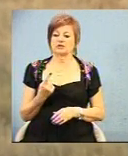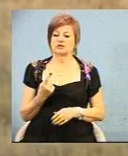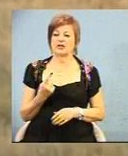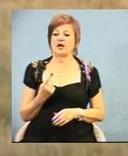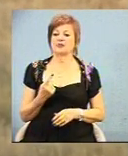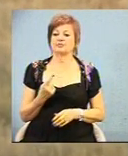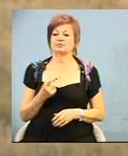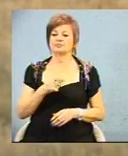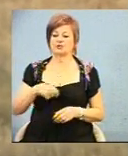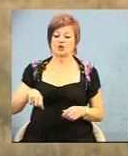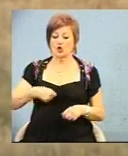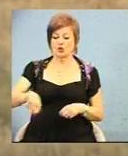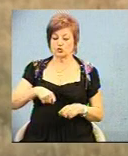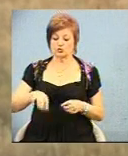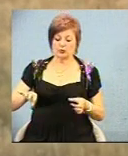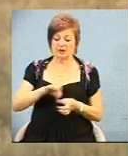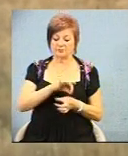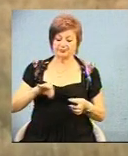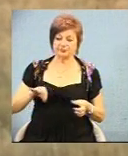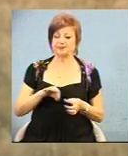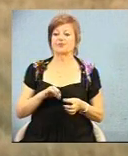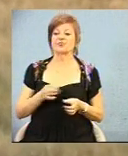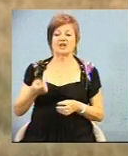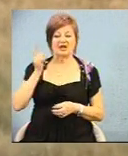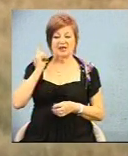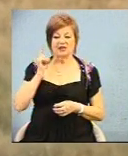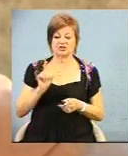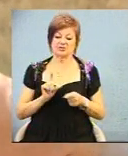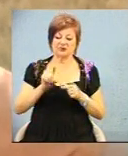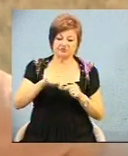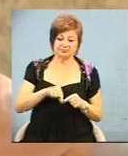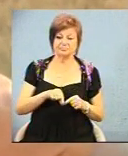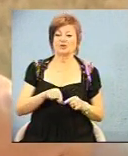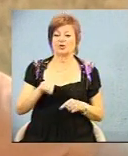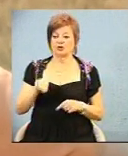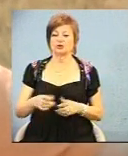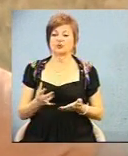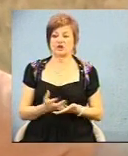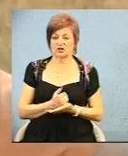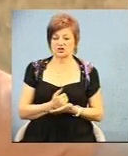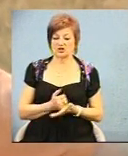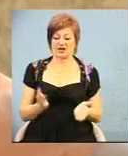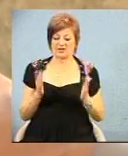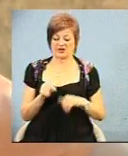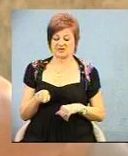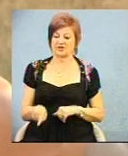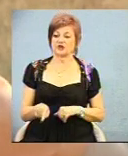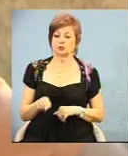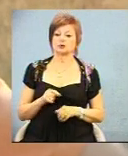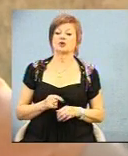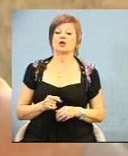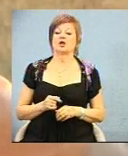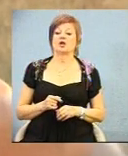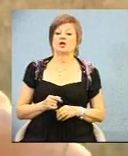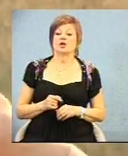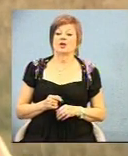застежек сумки калиты, та железная, которая более ранняя застежка сумки калиты, была найдена вот здесь, в развале этой стены. То